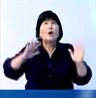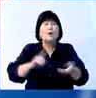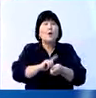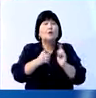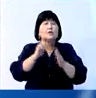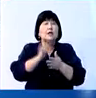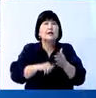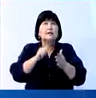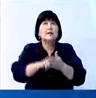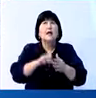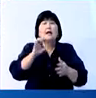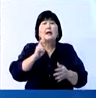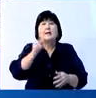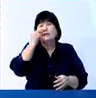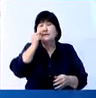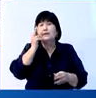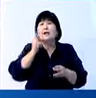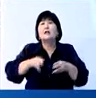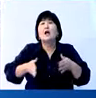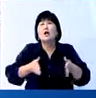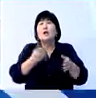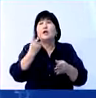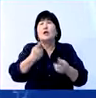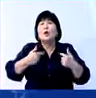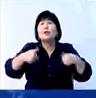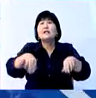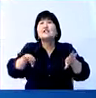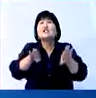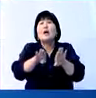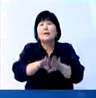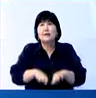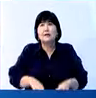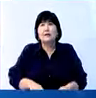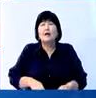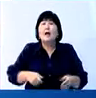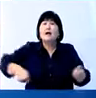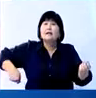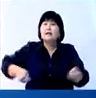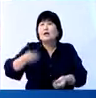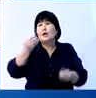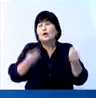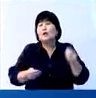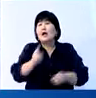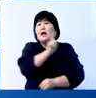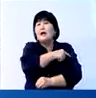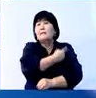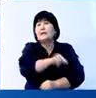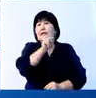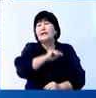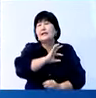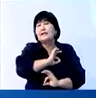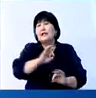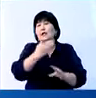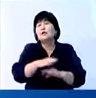өзгеруі салдарынан Самара-Шымкент тас жолының екі учаскесі жабылды. Тастаяқтан турнир. Медицина қызметкерлері сала